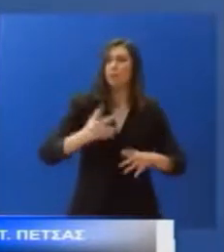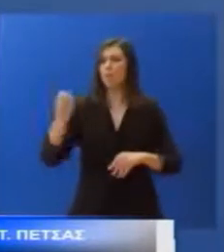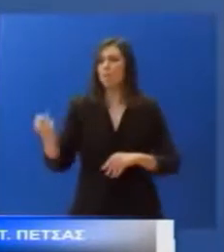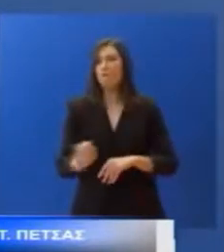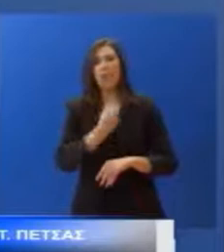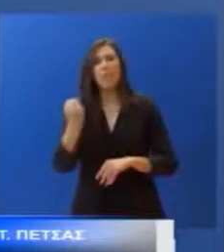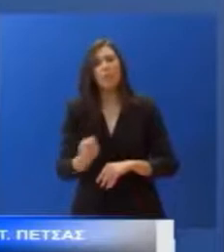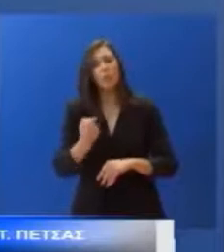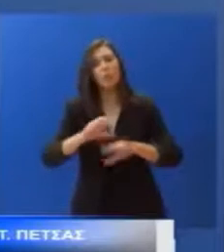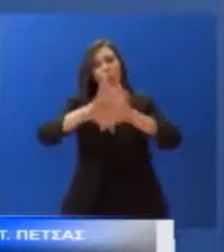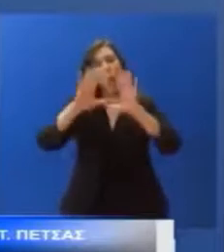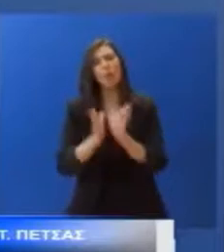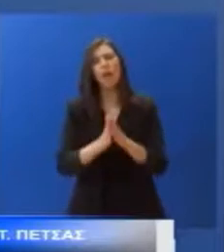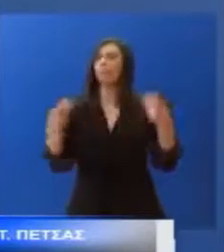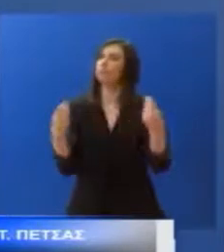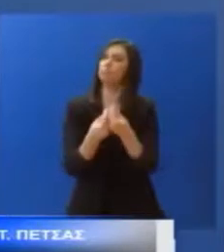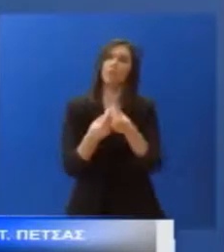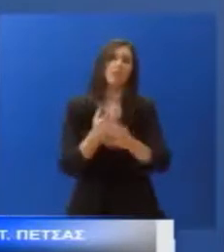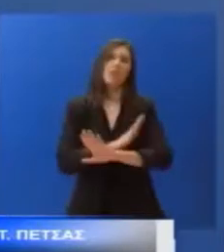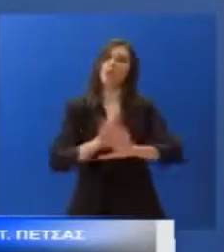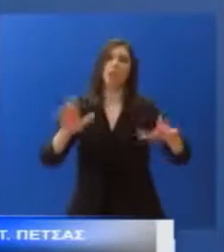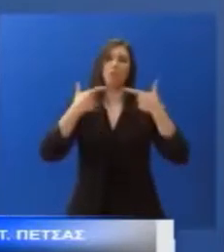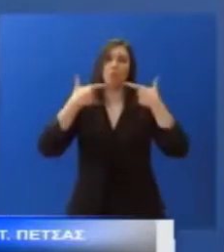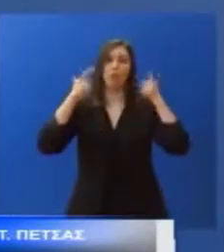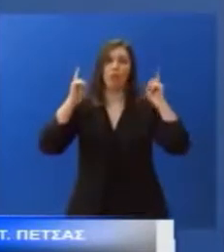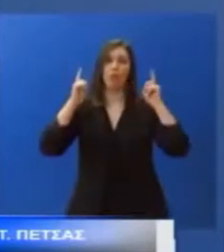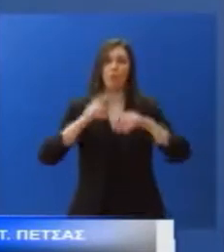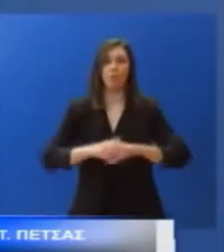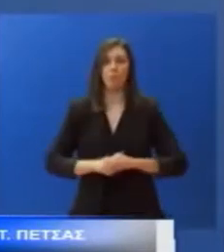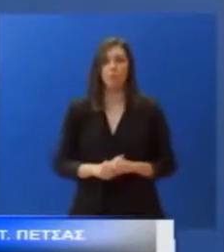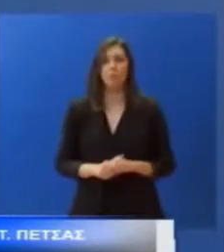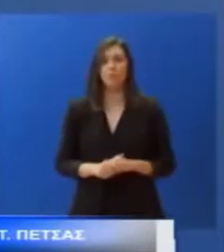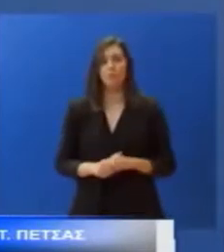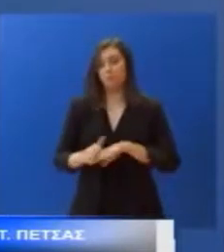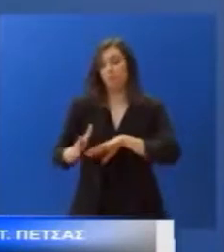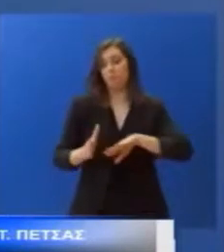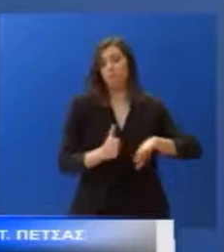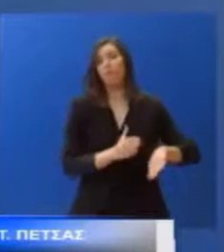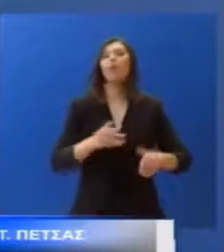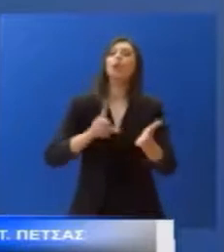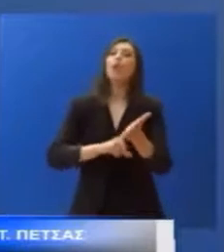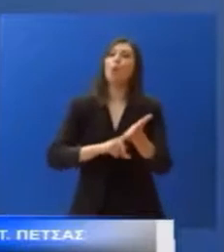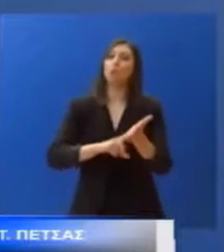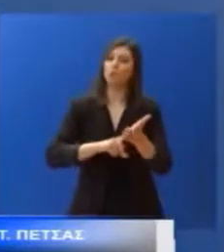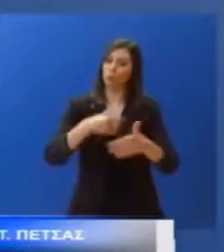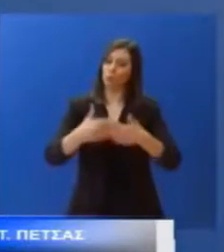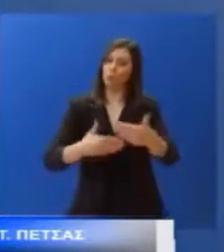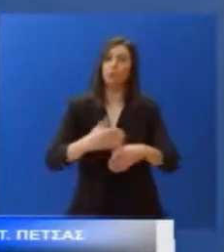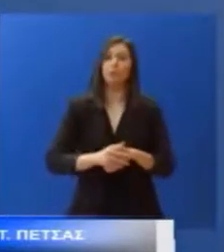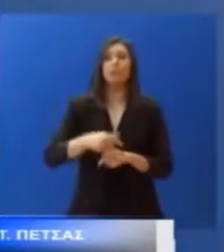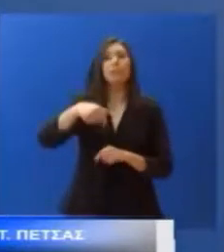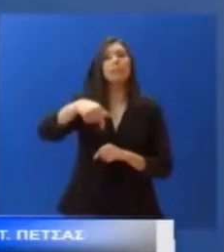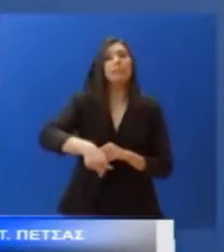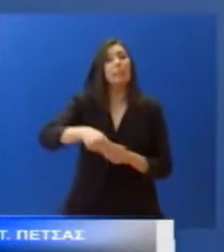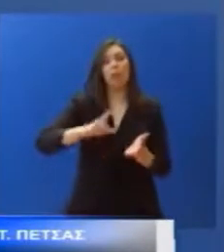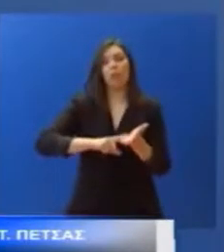τόνισε ο Πρωθυπουργός, δεν έχουν θέση στη δημοκρατία μας. Αναφορικά τώρα με το νομοθετικό έργο. Ψηφίζεται σήμερα το νομοσχέδιο με το οποίο